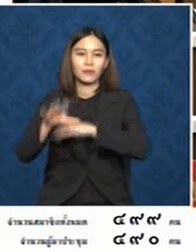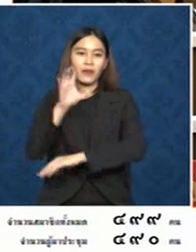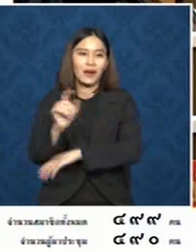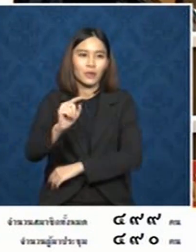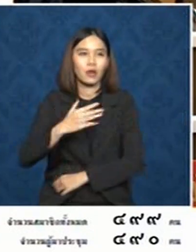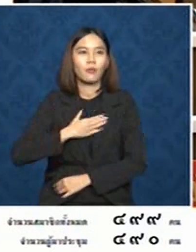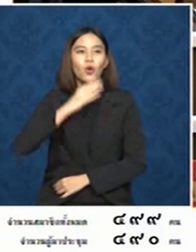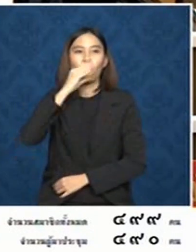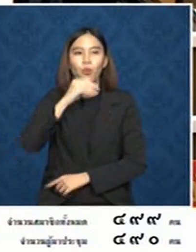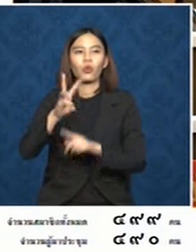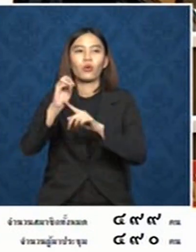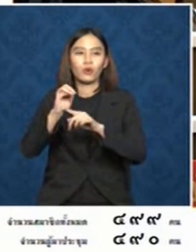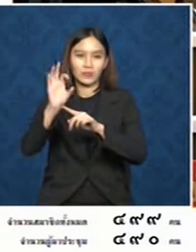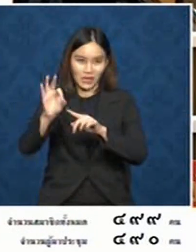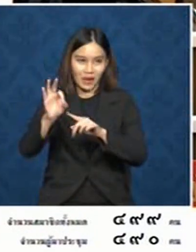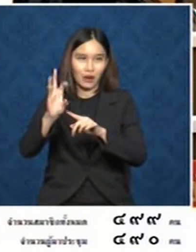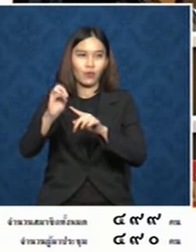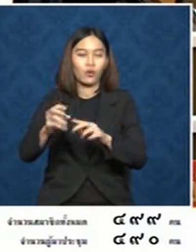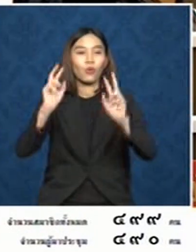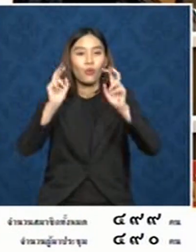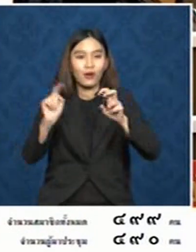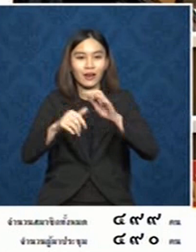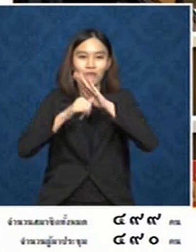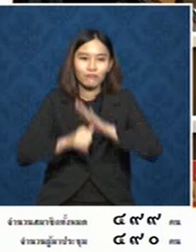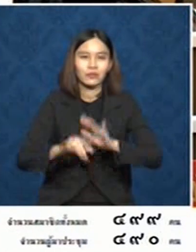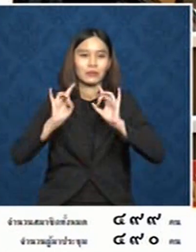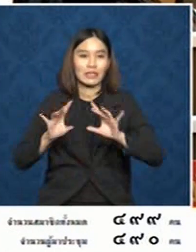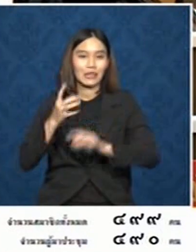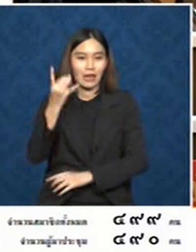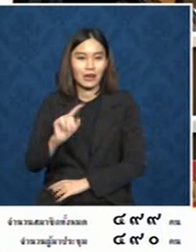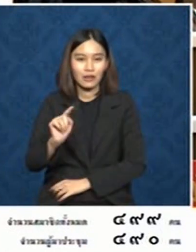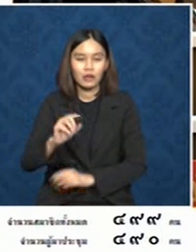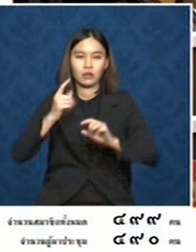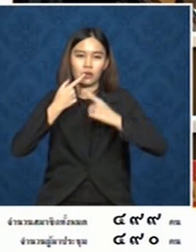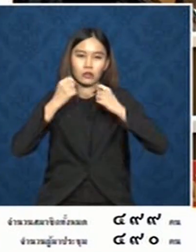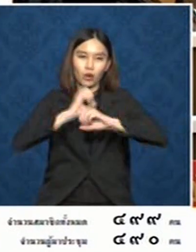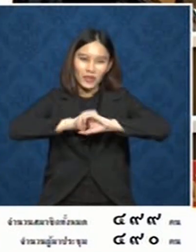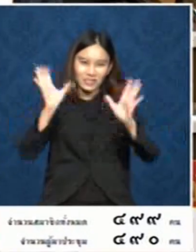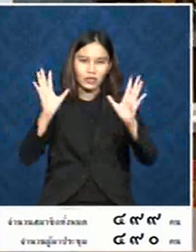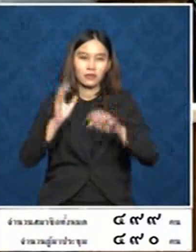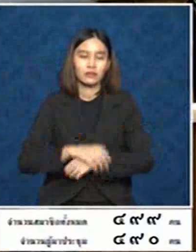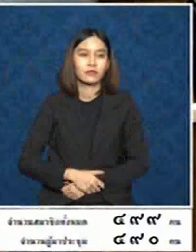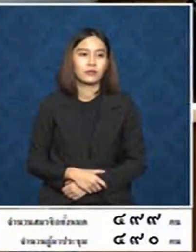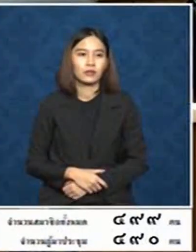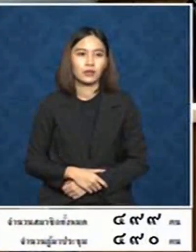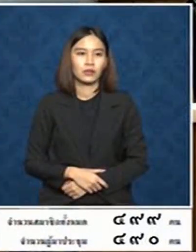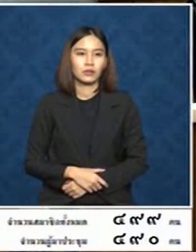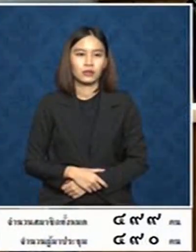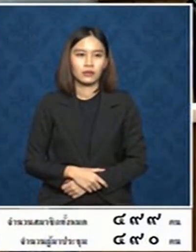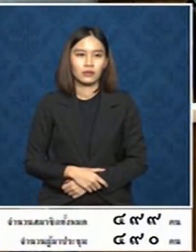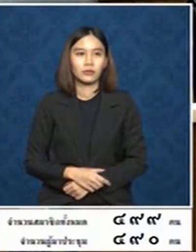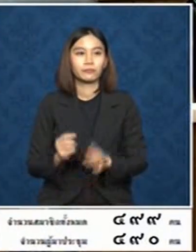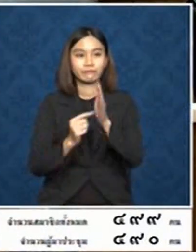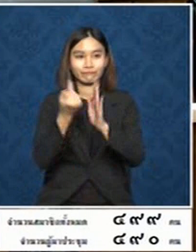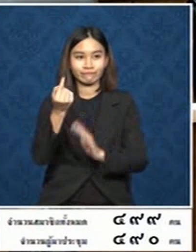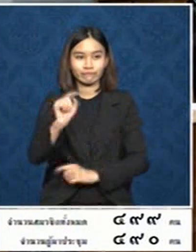ครับผมพูดว่าข้อ 69ครับุเรื่องอะไรครับเสียดสีตรงไหนครับตอบให้ชัดครับต้องบอกประเด็นด้วยครับอย่างแรก